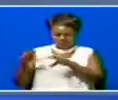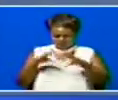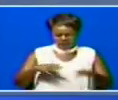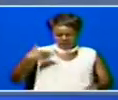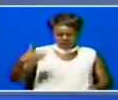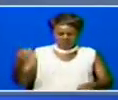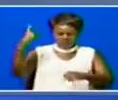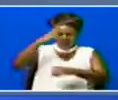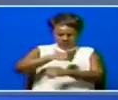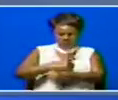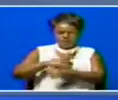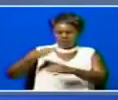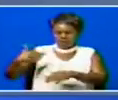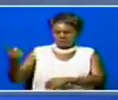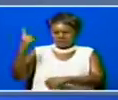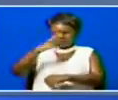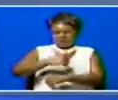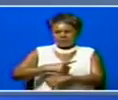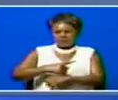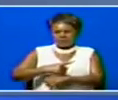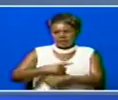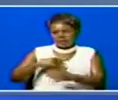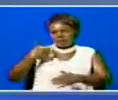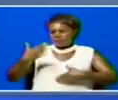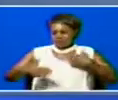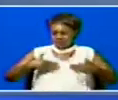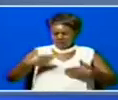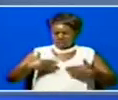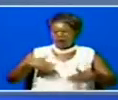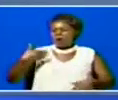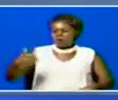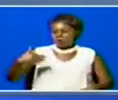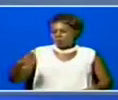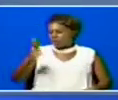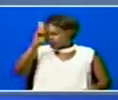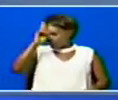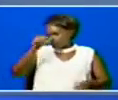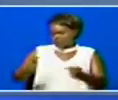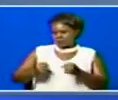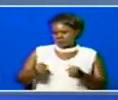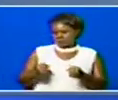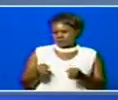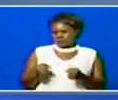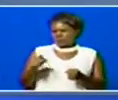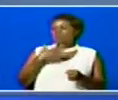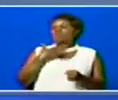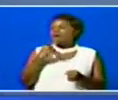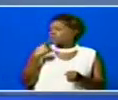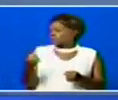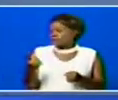siku kila siku kila siku ile ikakuwa tabia ama rutini ya yule askari. Na hii kufika mahali ukatamani